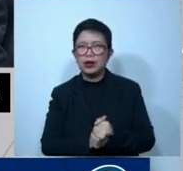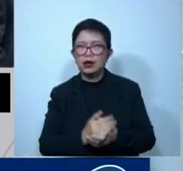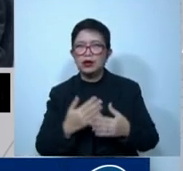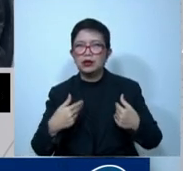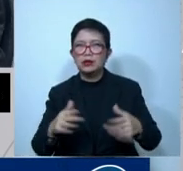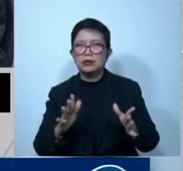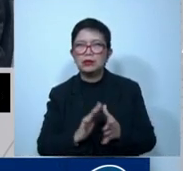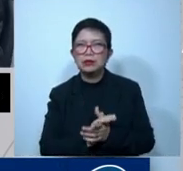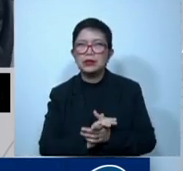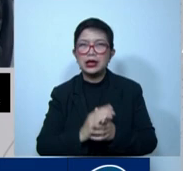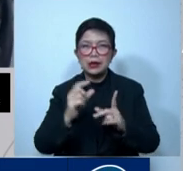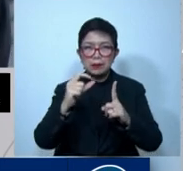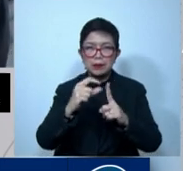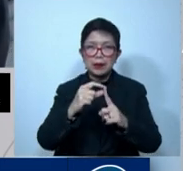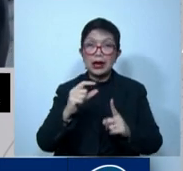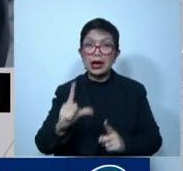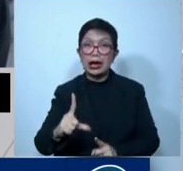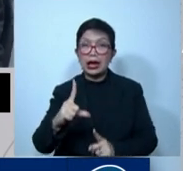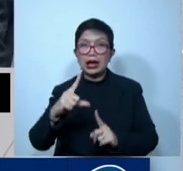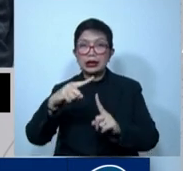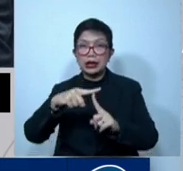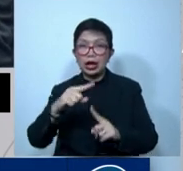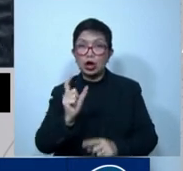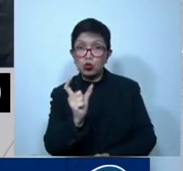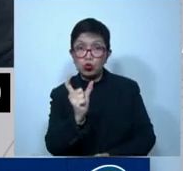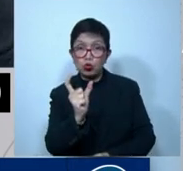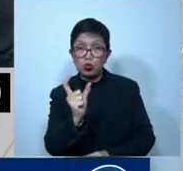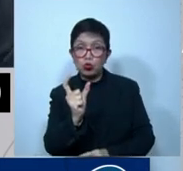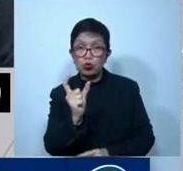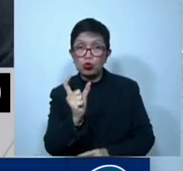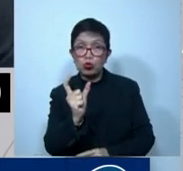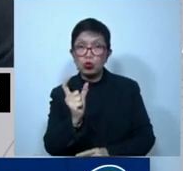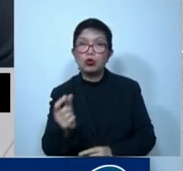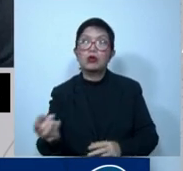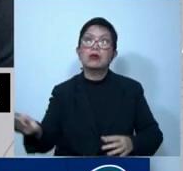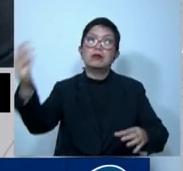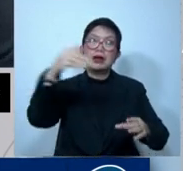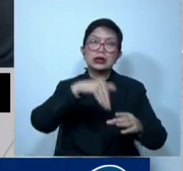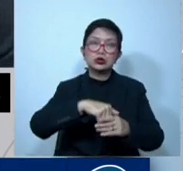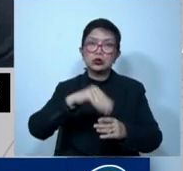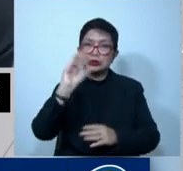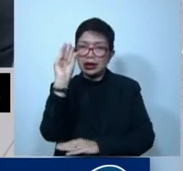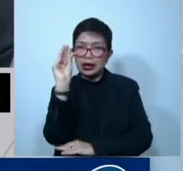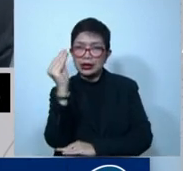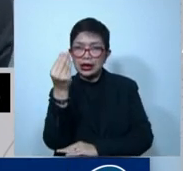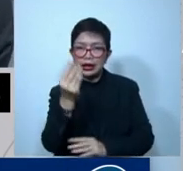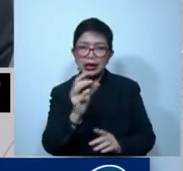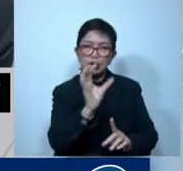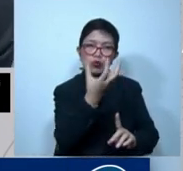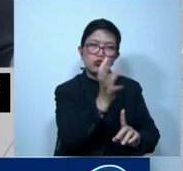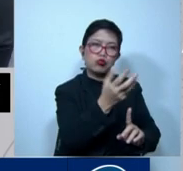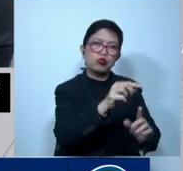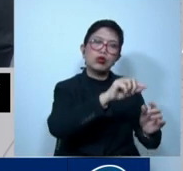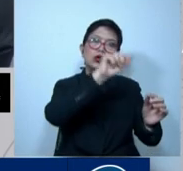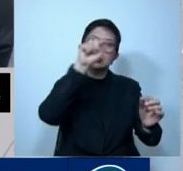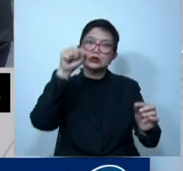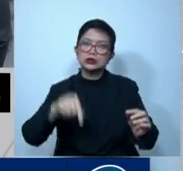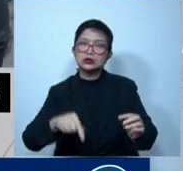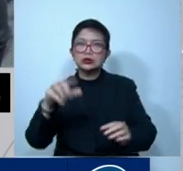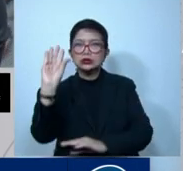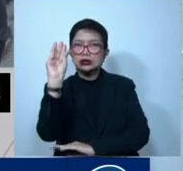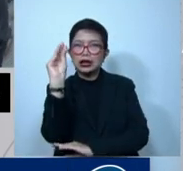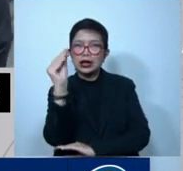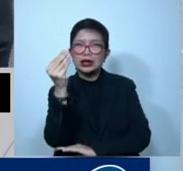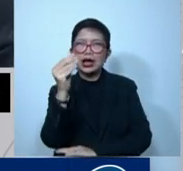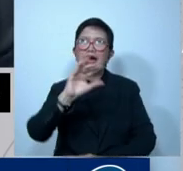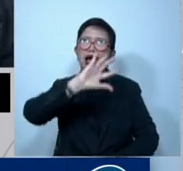listrik tenaga uap mengalir ke Jakarta maka Jakarta punya indikator karena itu Jakarta mengatakan ada